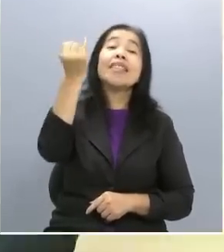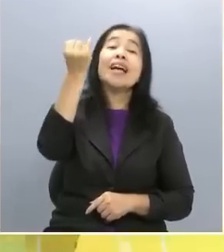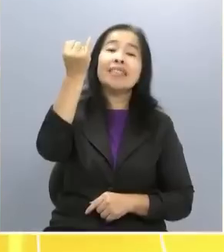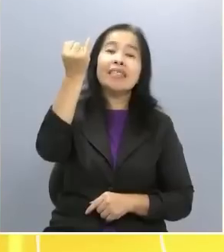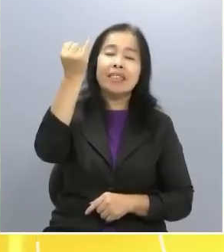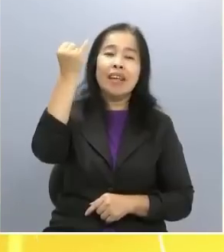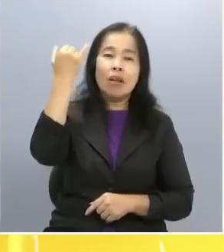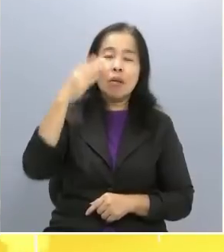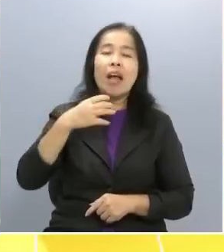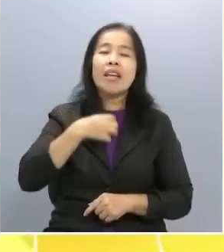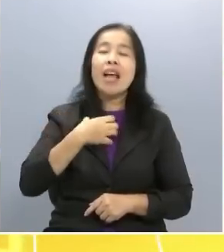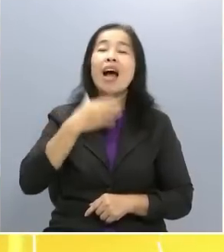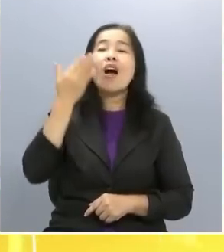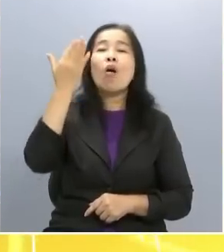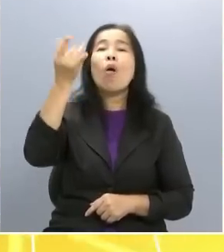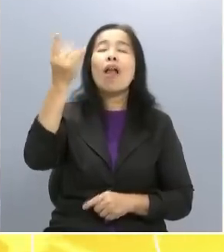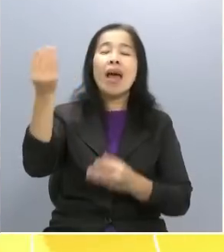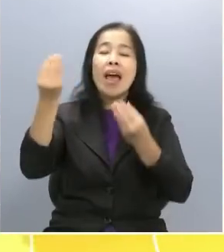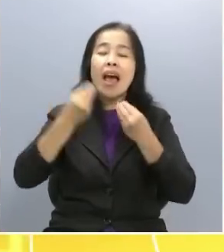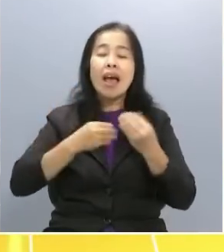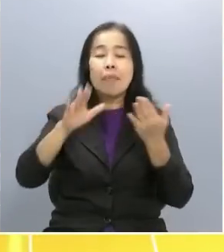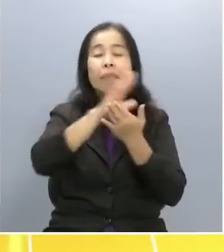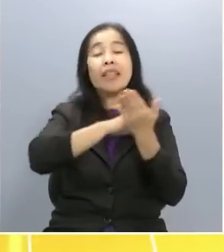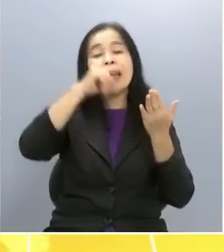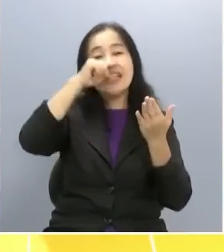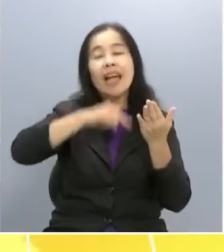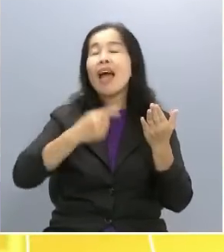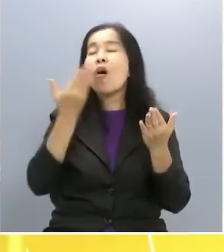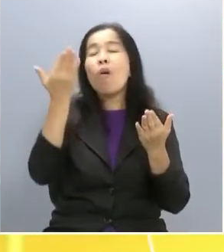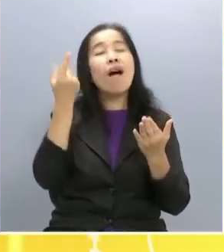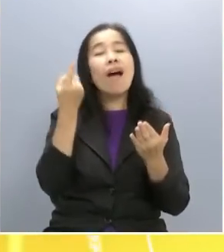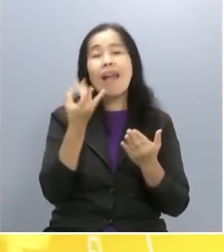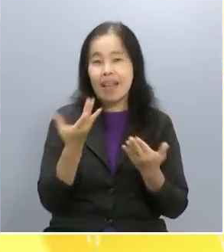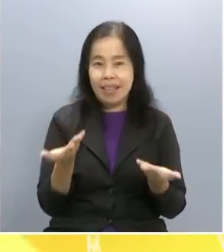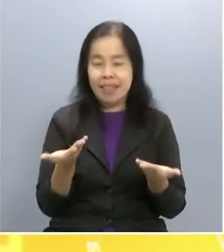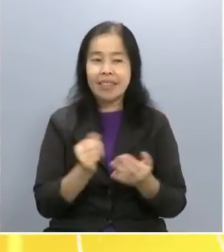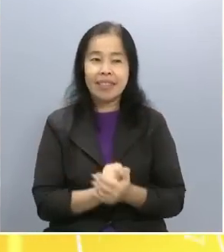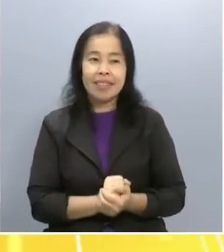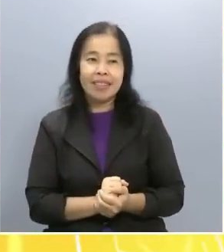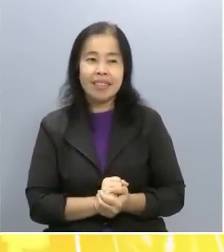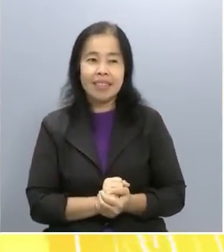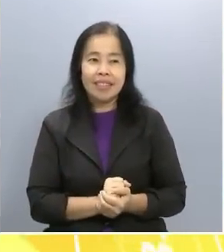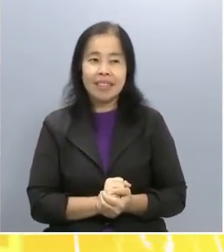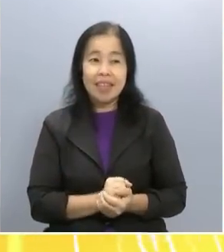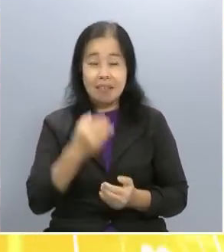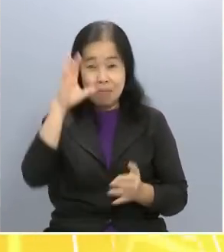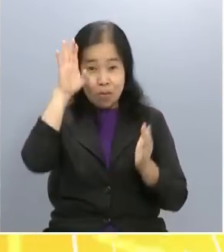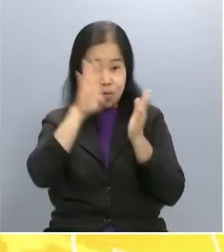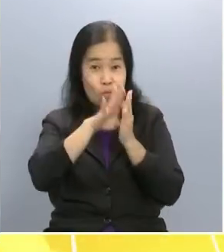อยากขออะไรให้ประเทศไทยกันบ้างครับมีลูกพี่ยุทธด้วย